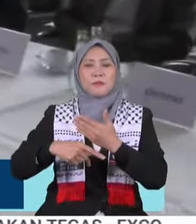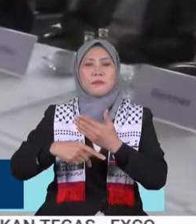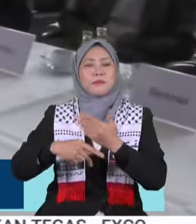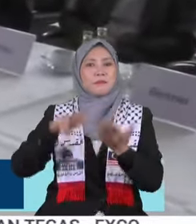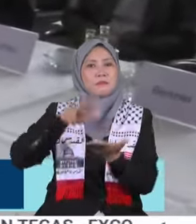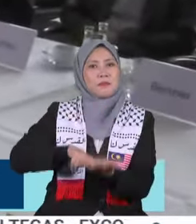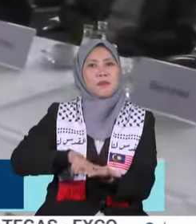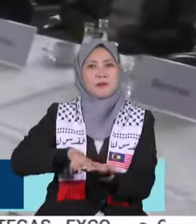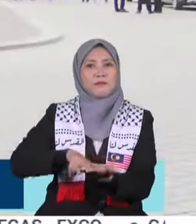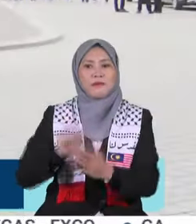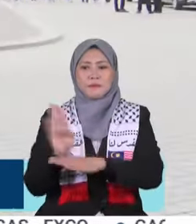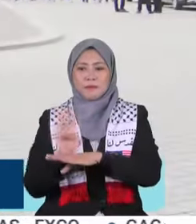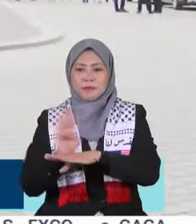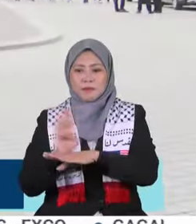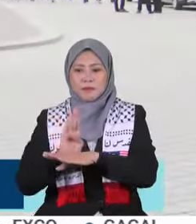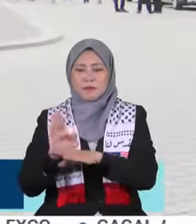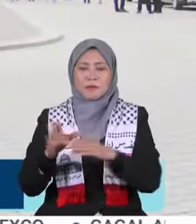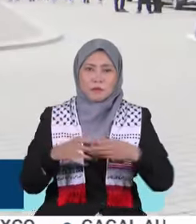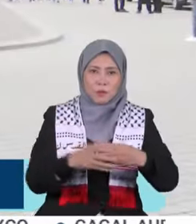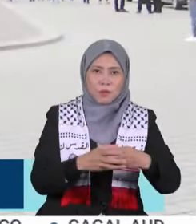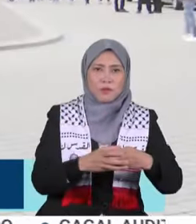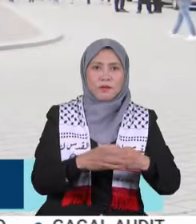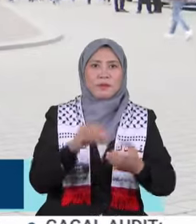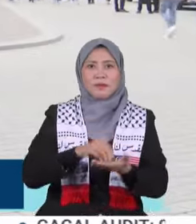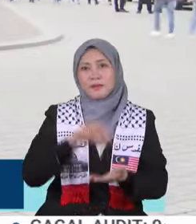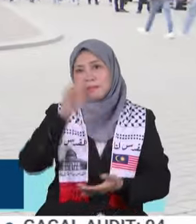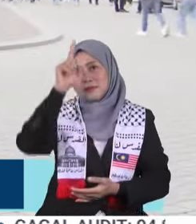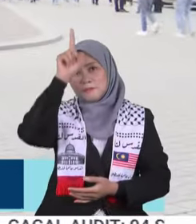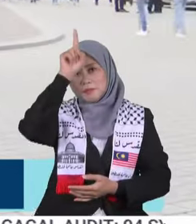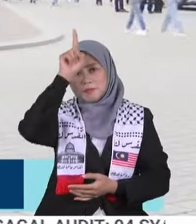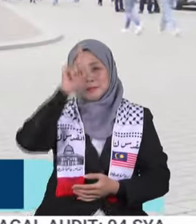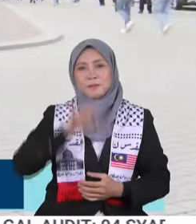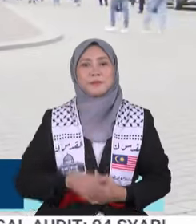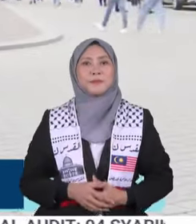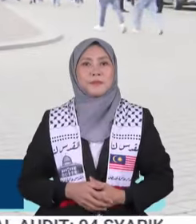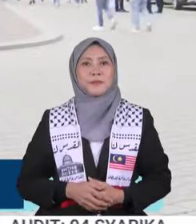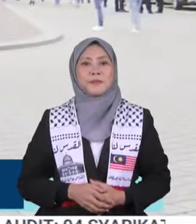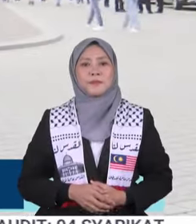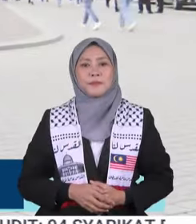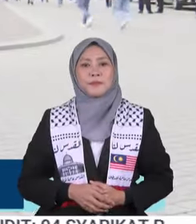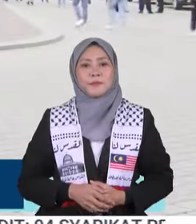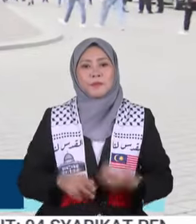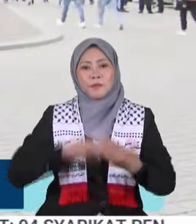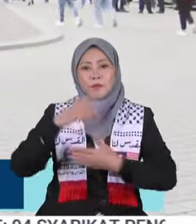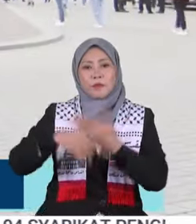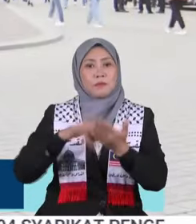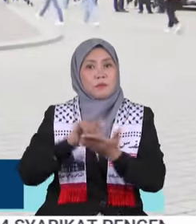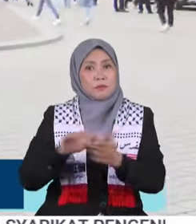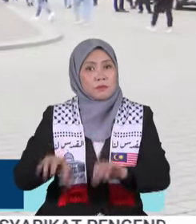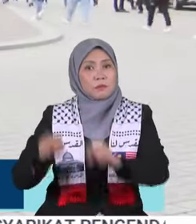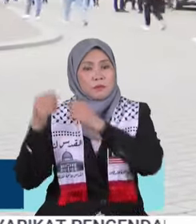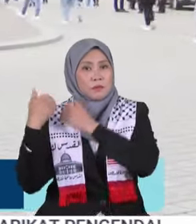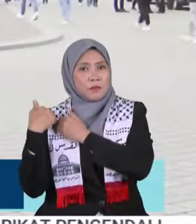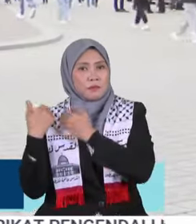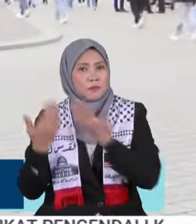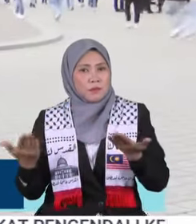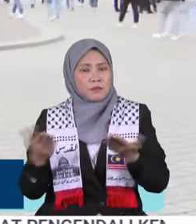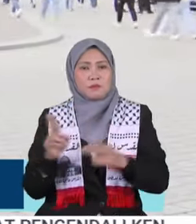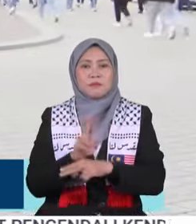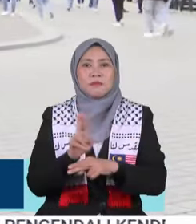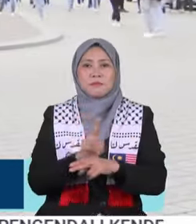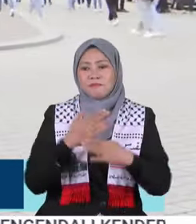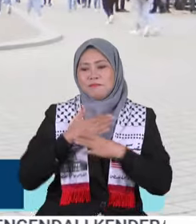yang mengiktiraf perusahaan kecil sederhana di Jerman. Program tersebut bertanggungjawab sebagai